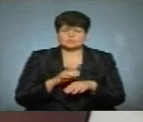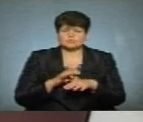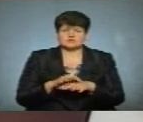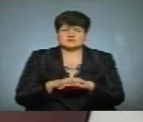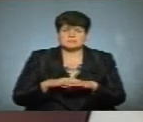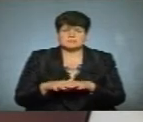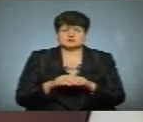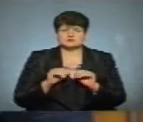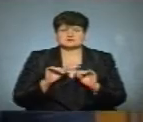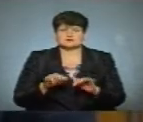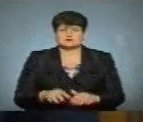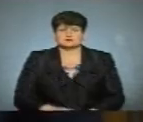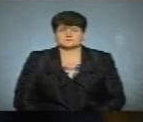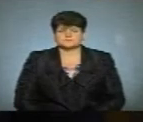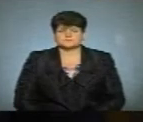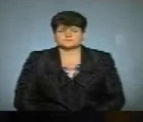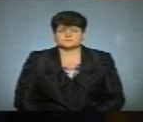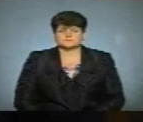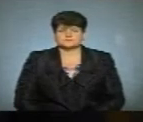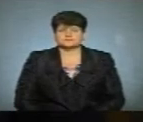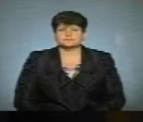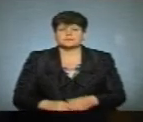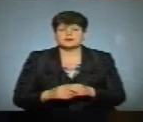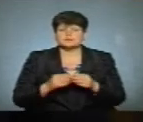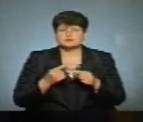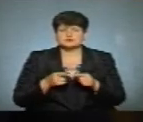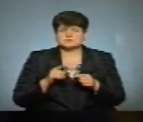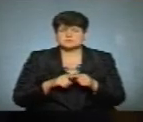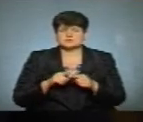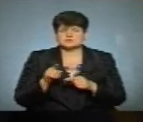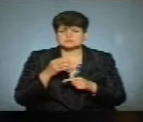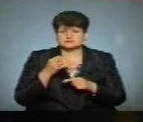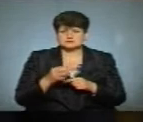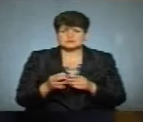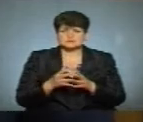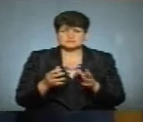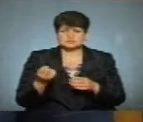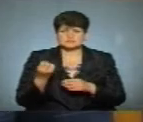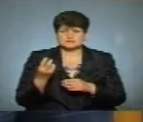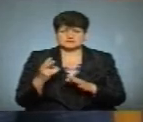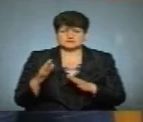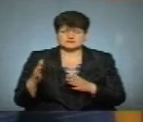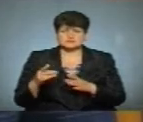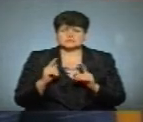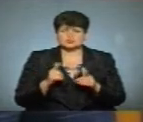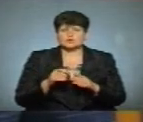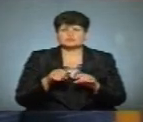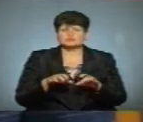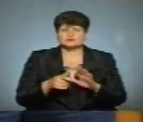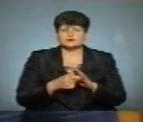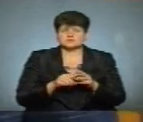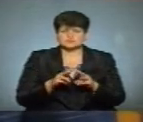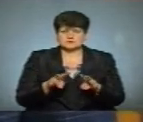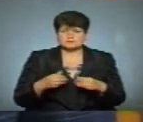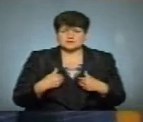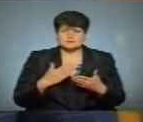заходи. Інцидентність по даних регіонах, які я озвучив, є більше 12. Згідно постанови Кабінету міністрів України, ми маємо